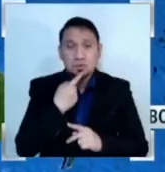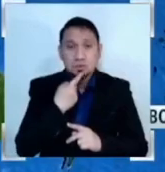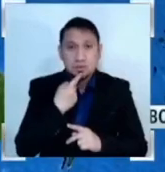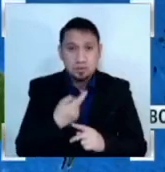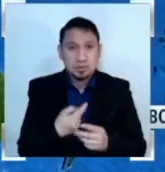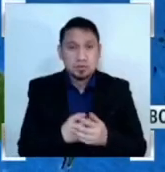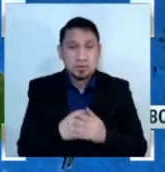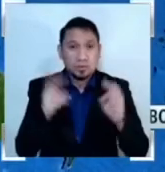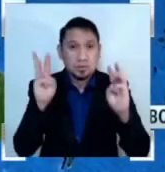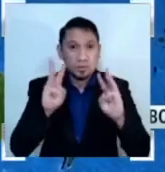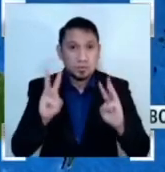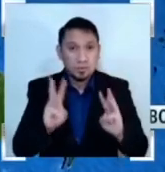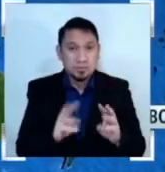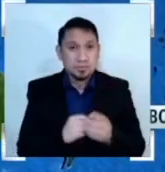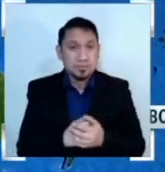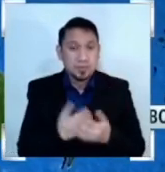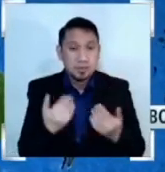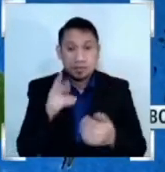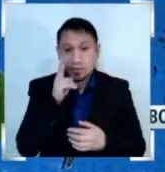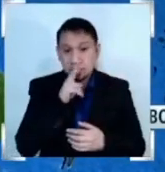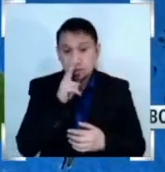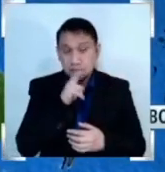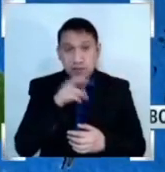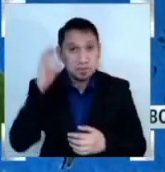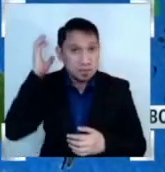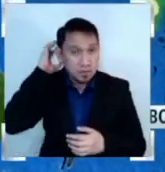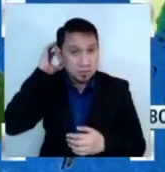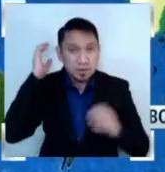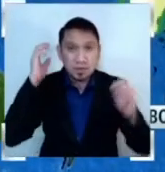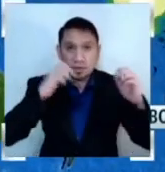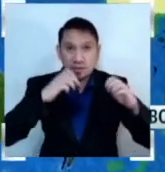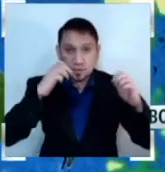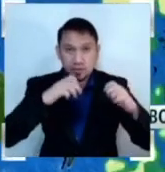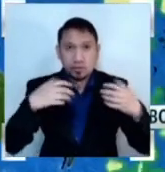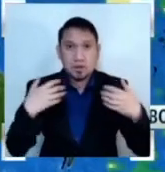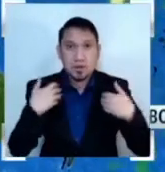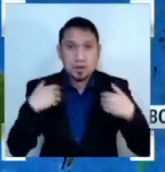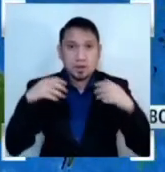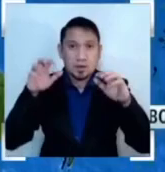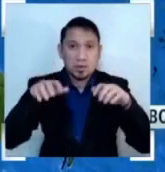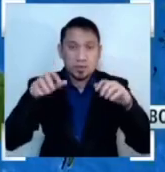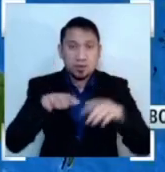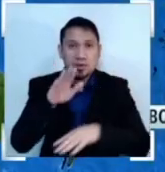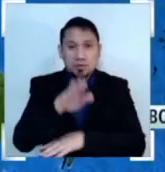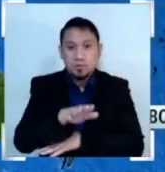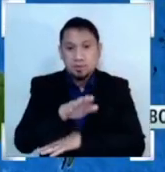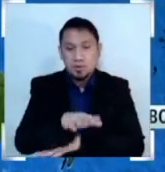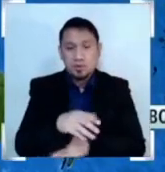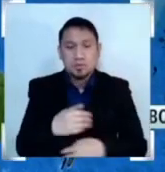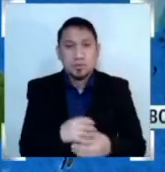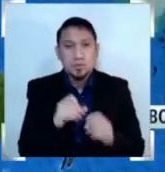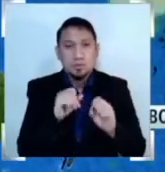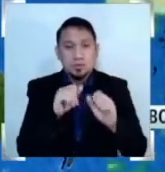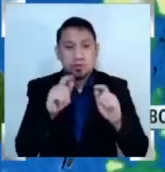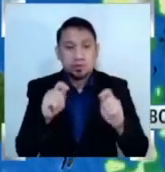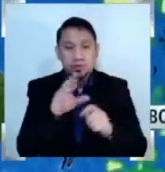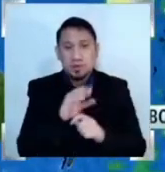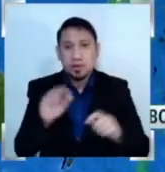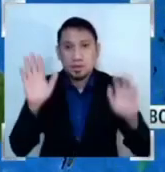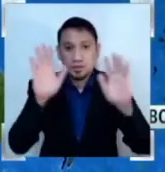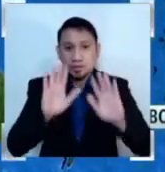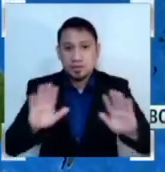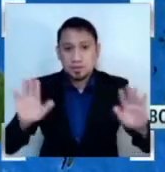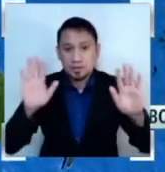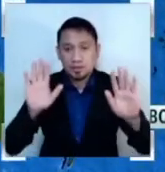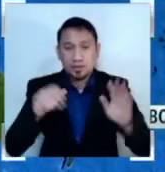Metro Weather, sa Visayas at Mindanao ay asahan ang masungit na panahon sa hapon ng Sabado at maghapon sa Linggo. Maghanda sa